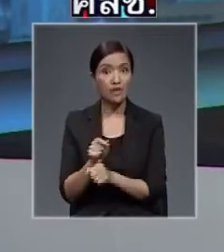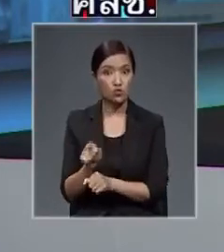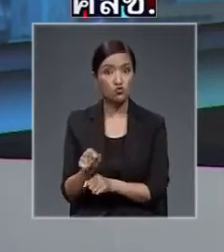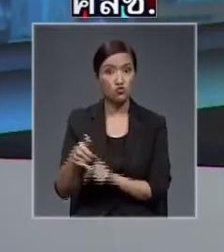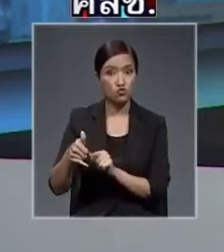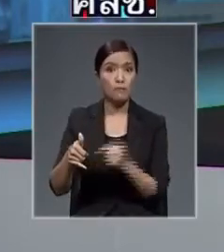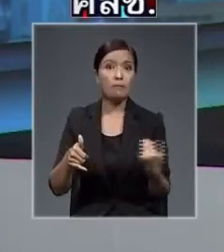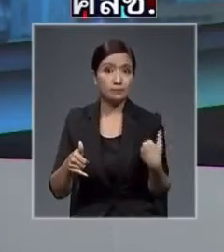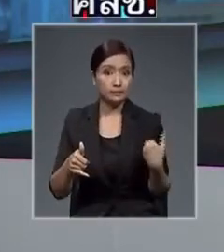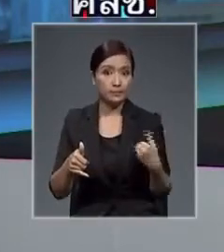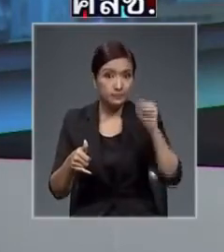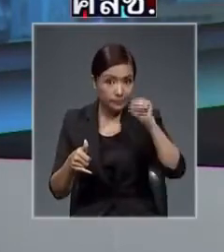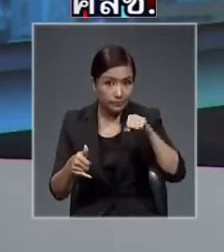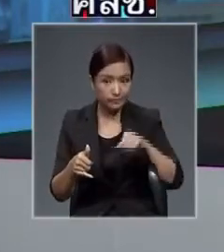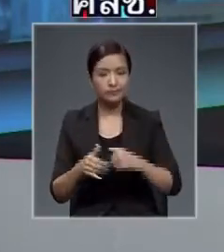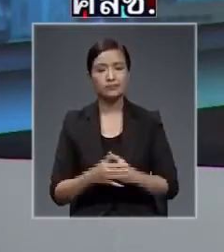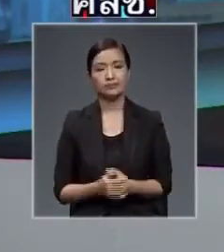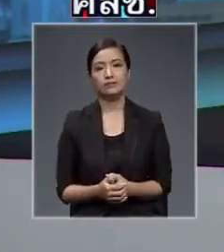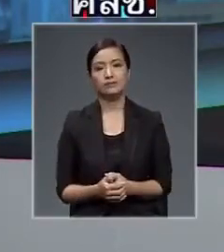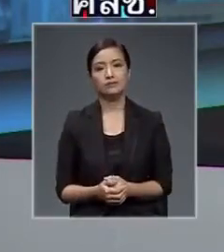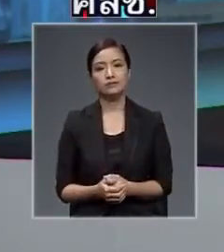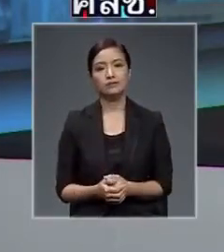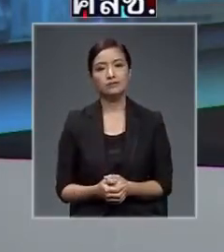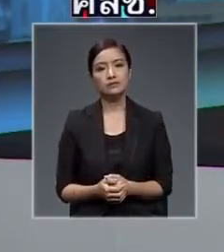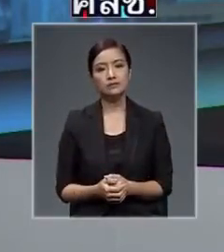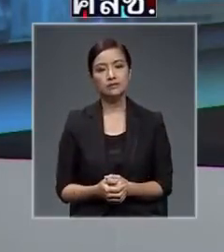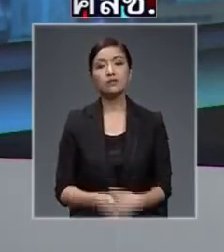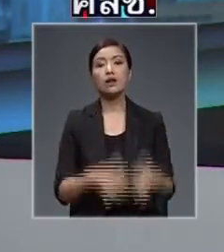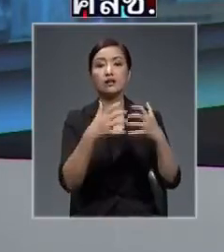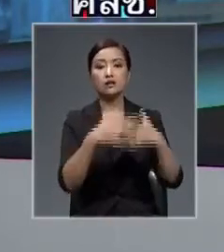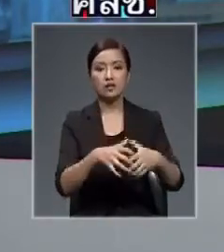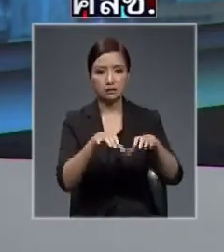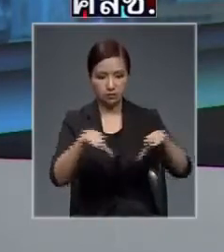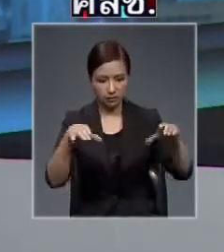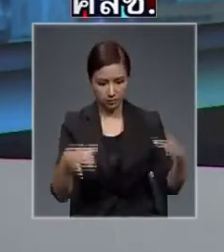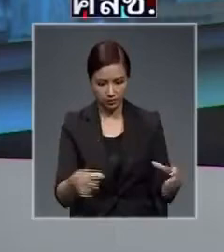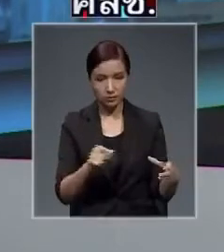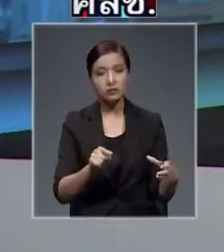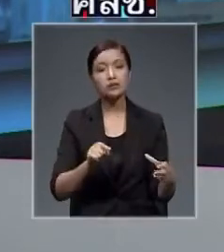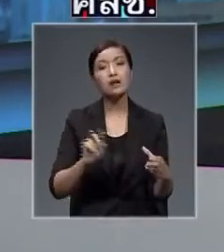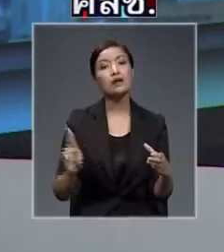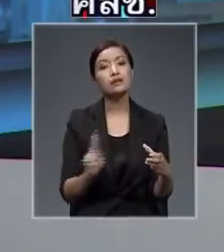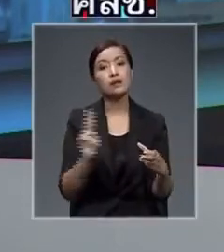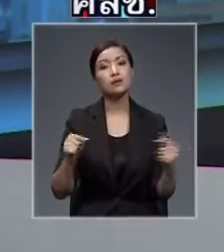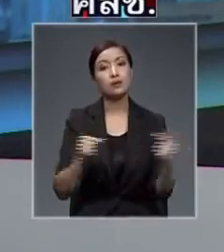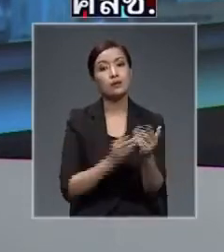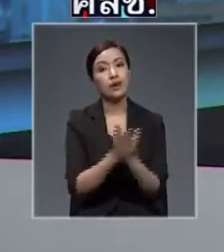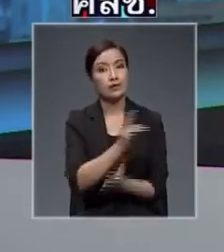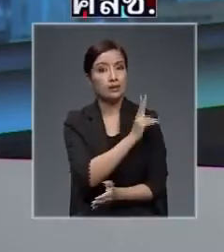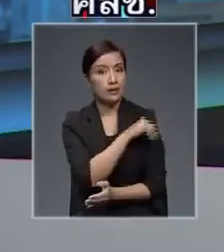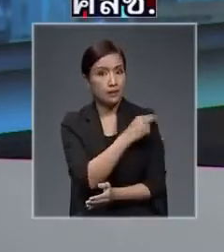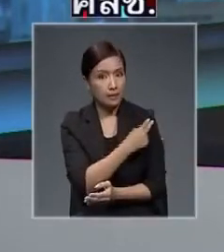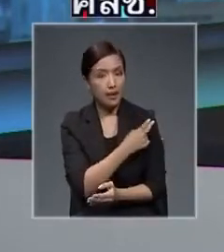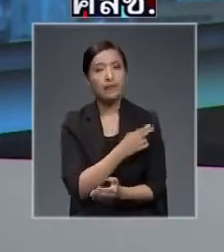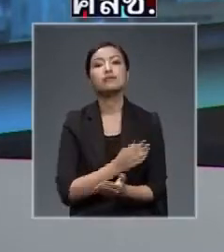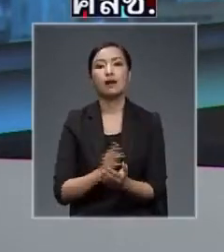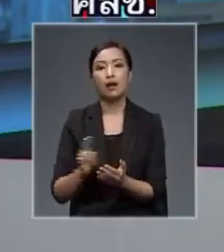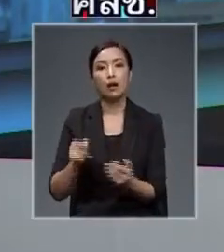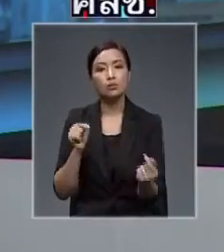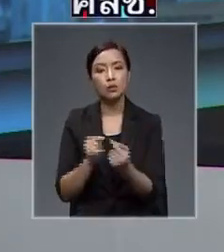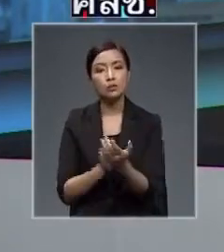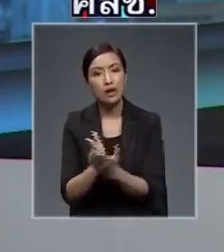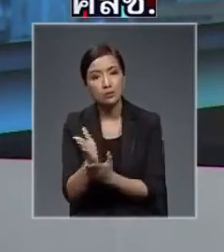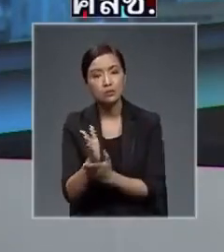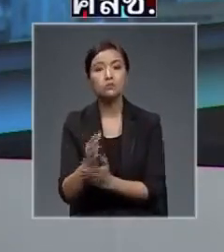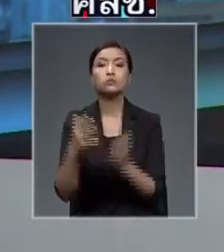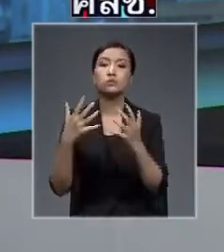านรังสีเนี่ยคือรังสีเครื่องกำเนิดรังสีมันมีใช้ทั้งด้านการแพทย์ทั้งด้านอุตสาหกรรมนะคะถ้า